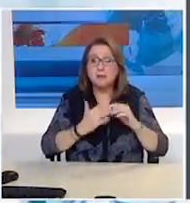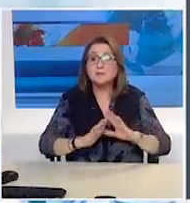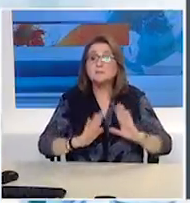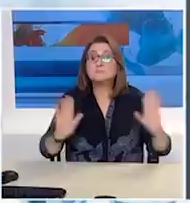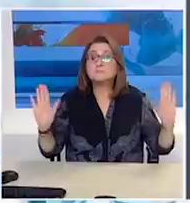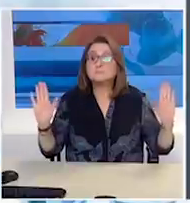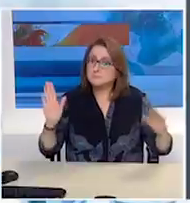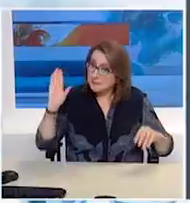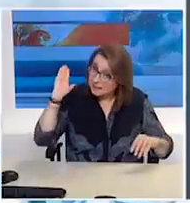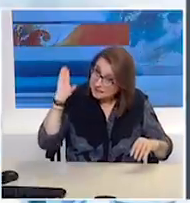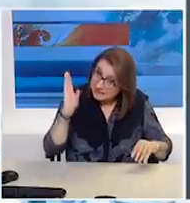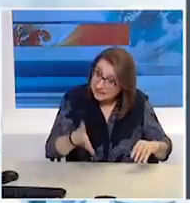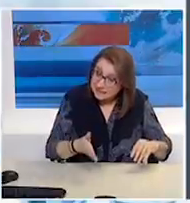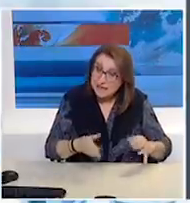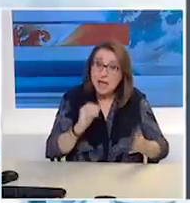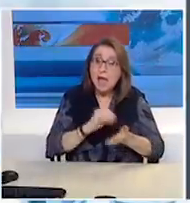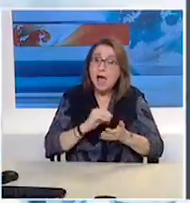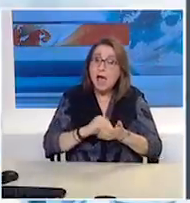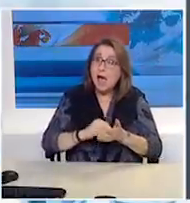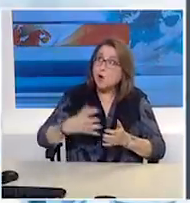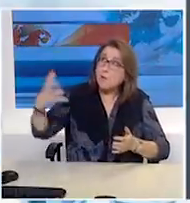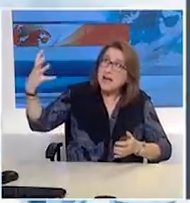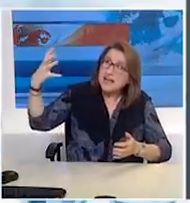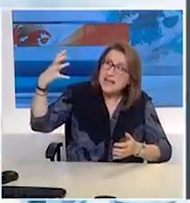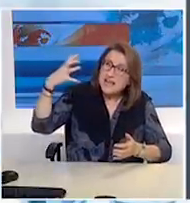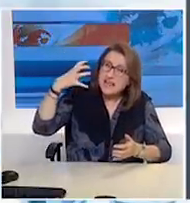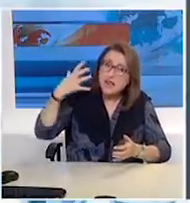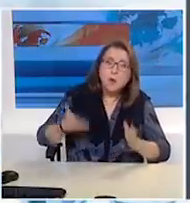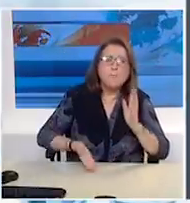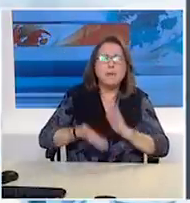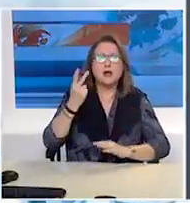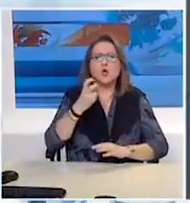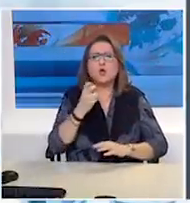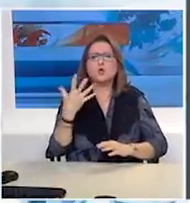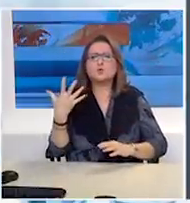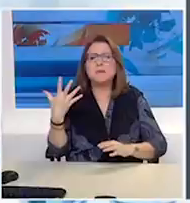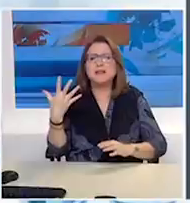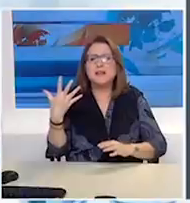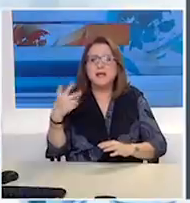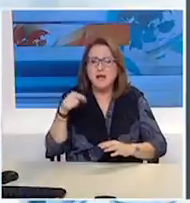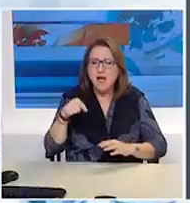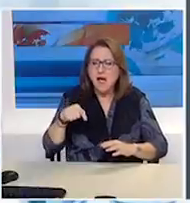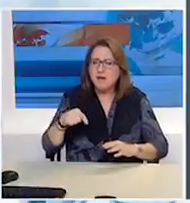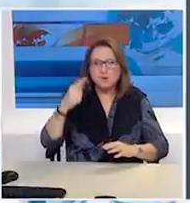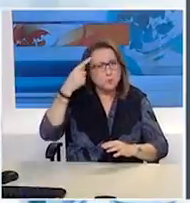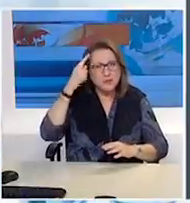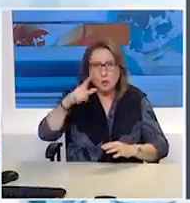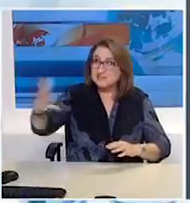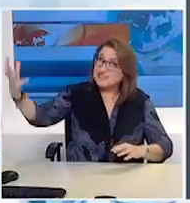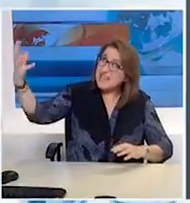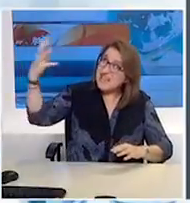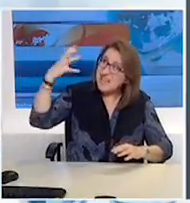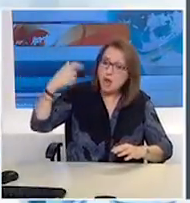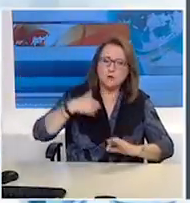πως άμεση έκθεση στον ήλιο ή θερμοκρασίες ανώτερες από τους 25 βαθμούς δεν έχει προληπτική δράση απέναντι στον